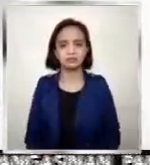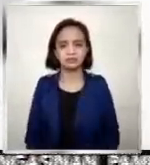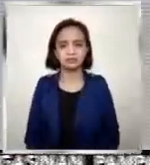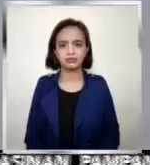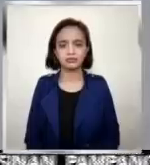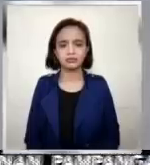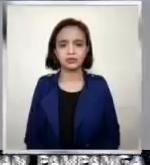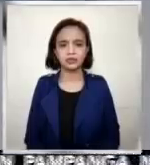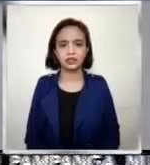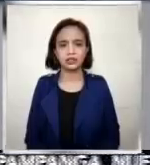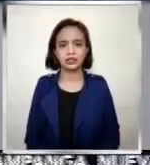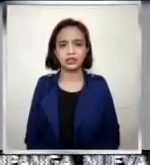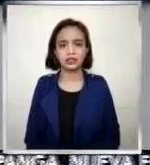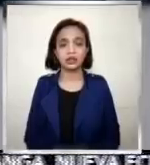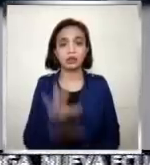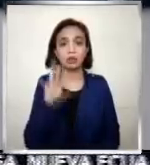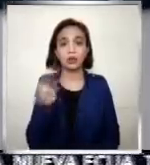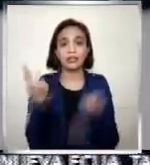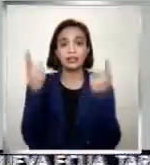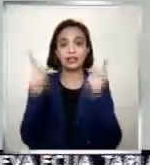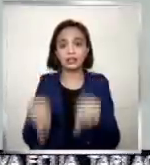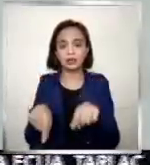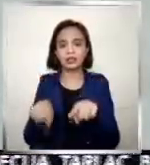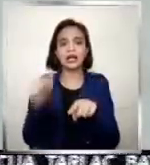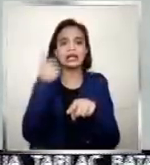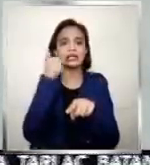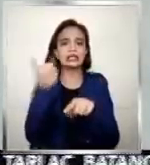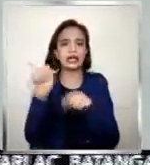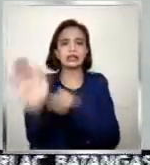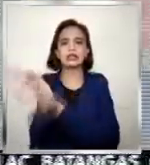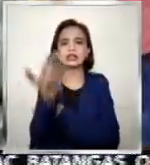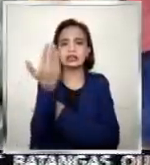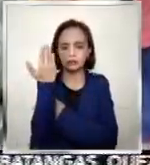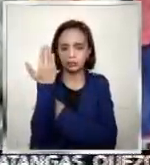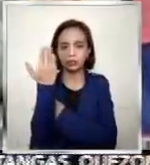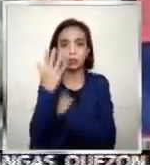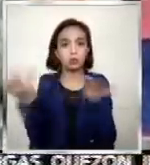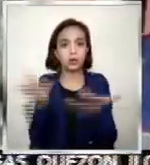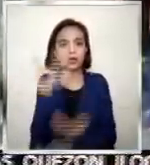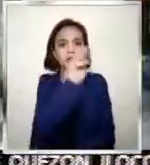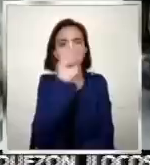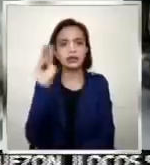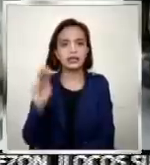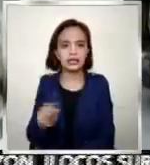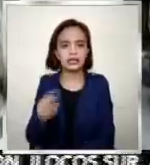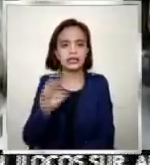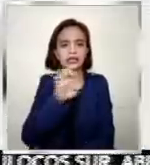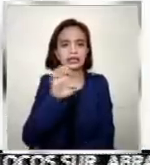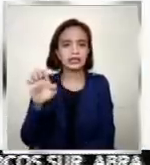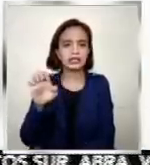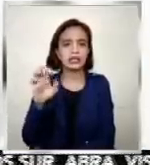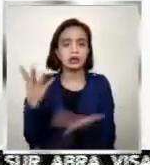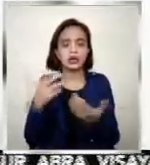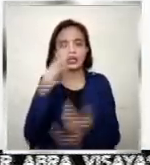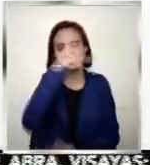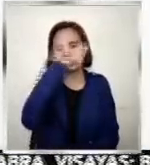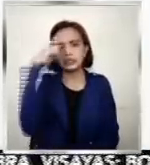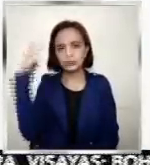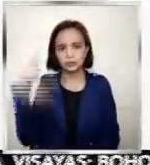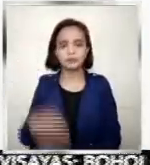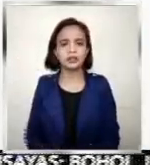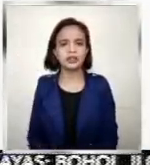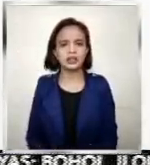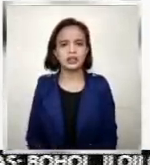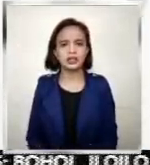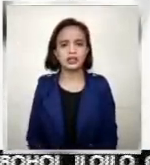ang karambola pasado alas 10 kanina umaga sa Manila East Road sa Barangay Dolores, Taytay, Rizal. Hindi pa raw malinaw